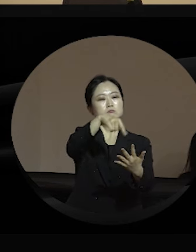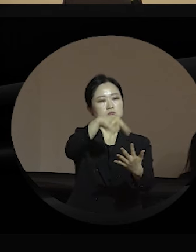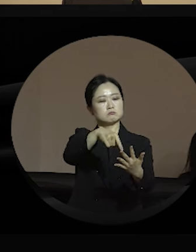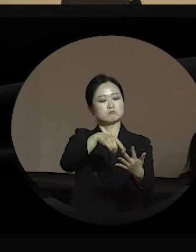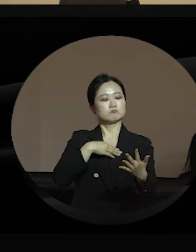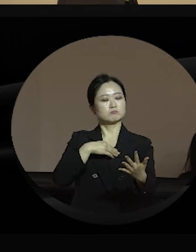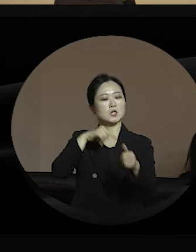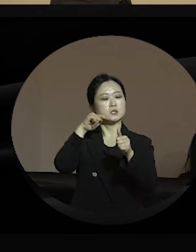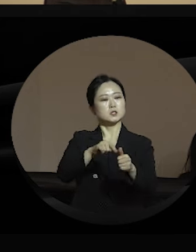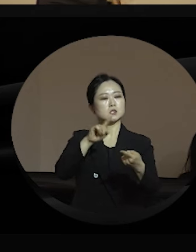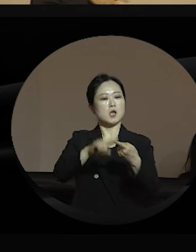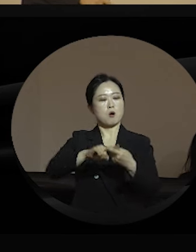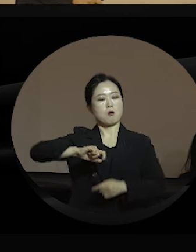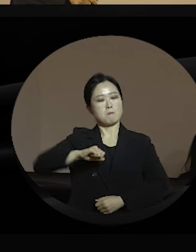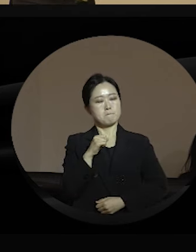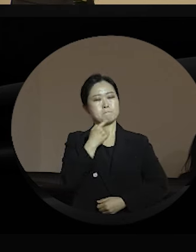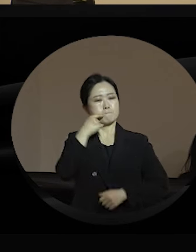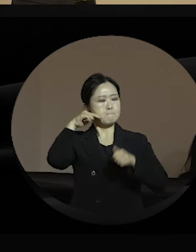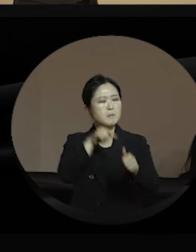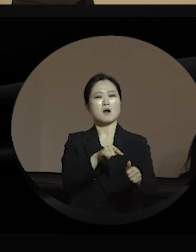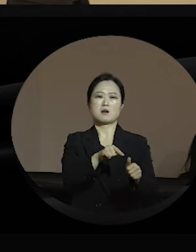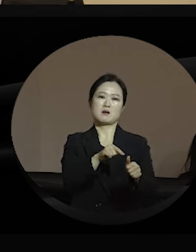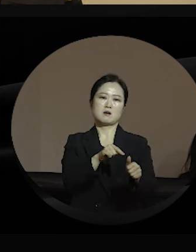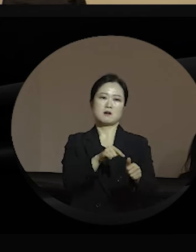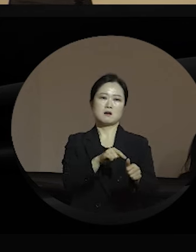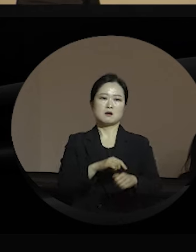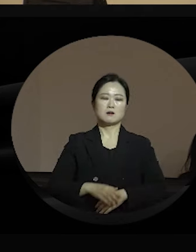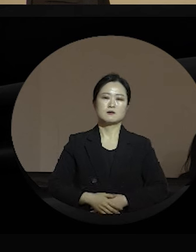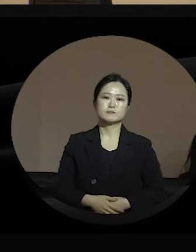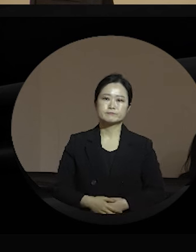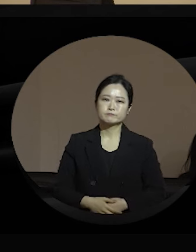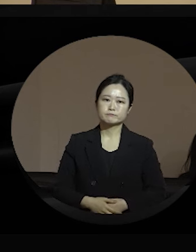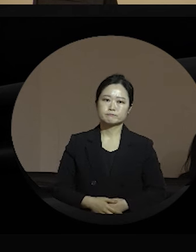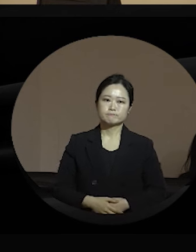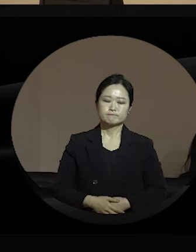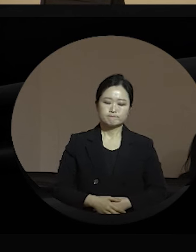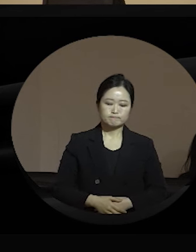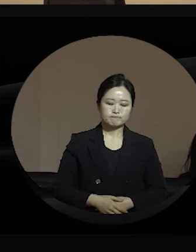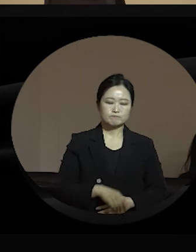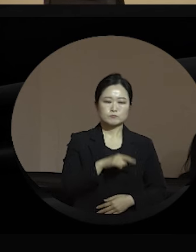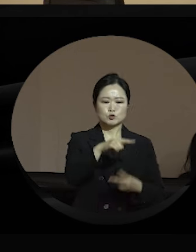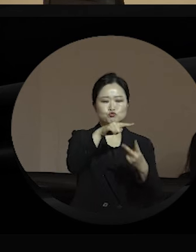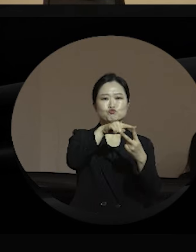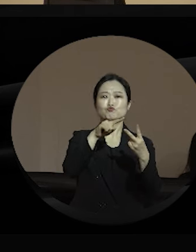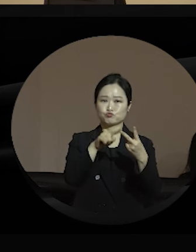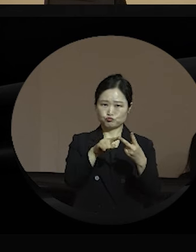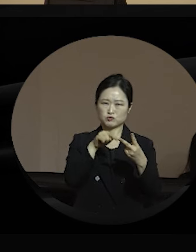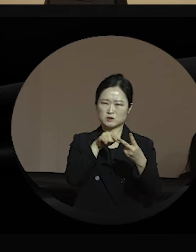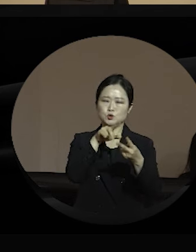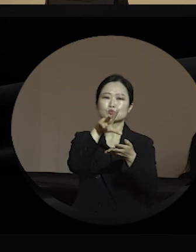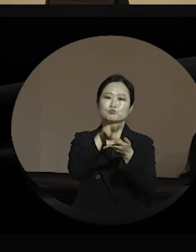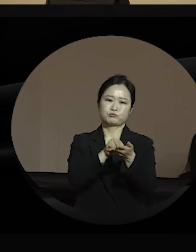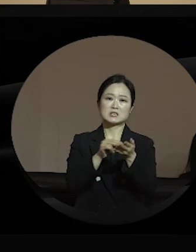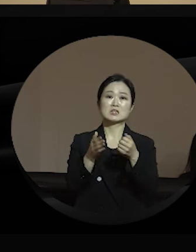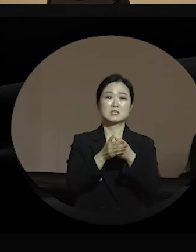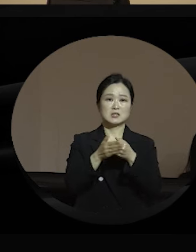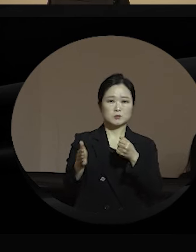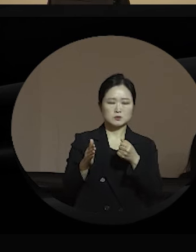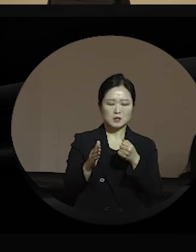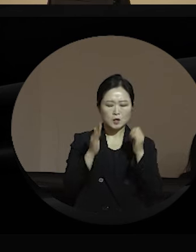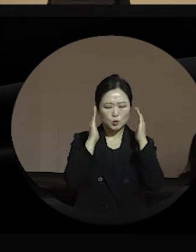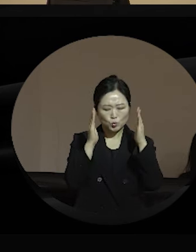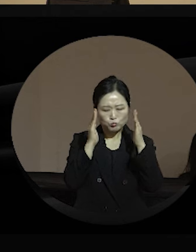내가 가르치는 방식대로 따르라가 환경이 돼요. 이 두 개가 일치하지 않으면, 실제로 일치하지 않는 환경은 학습의